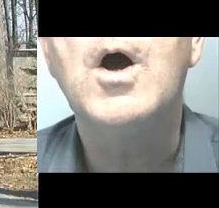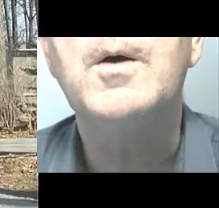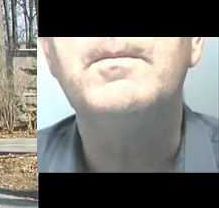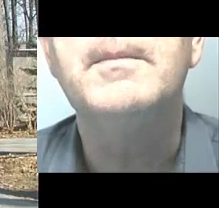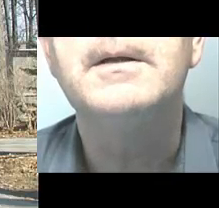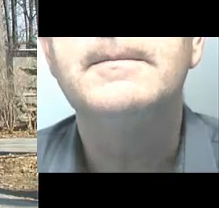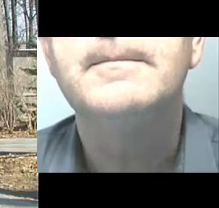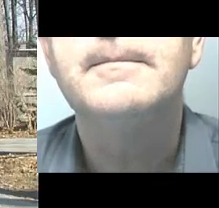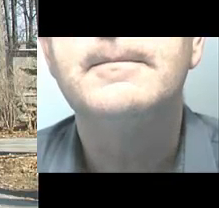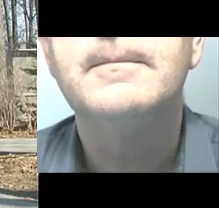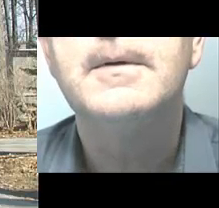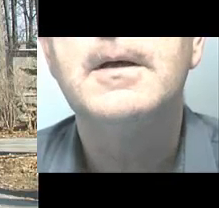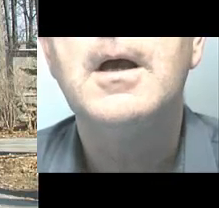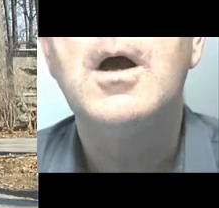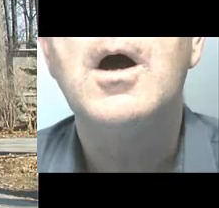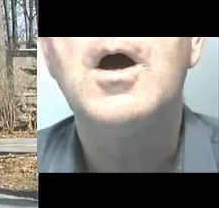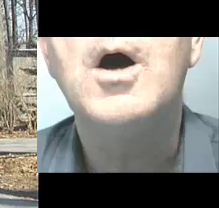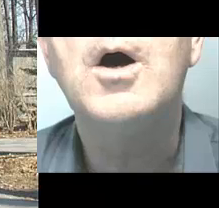Homme,